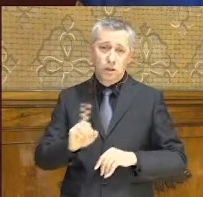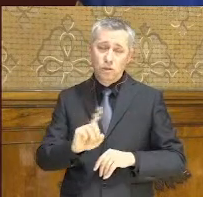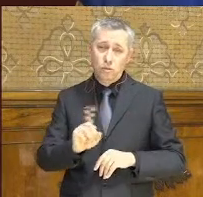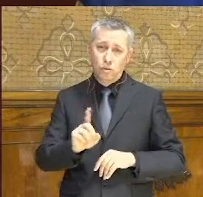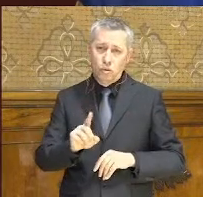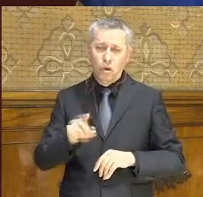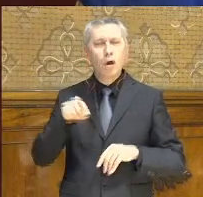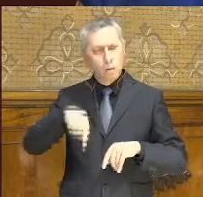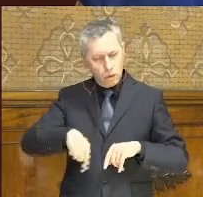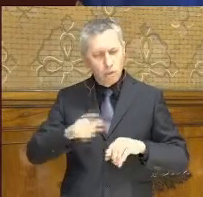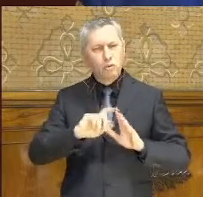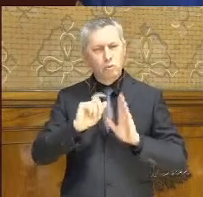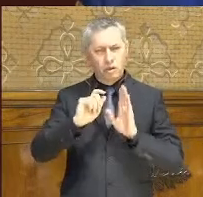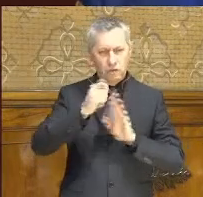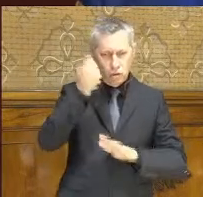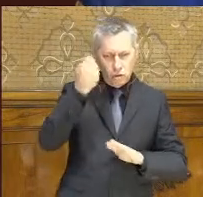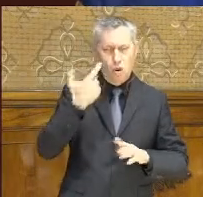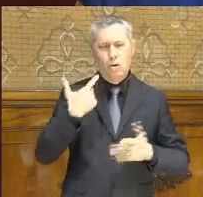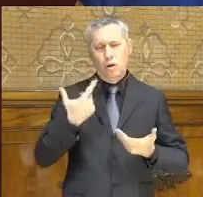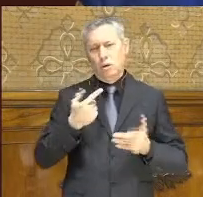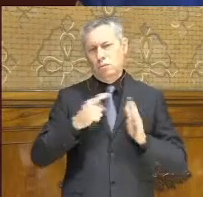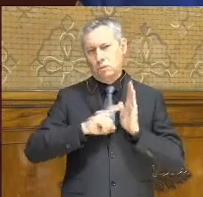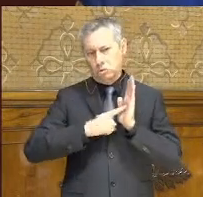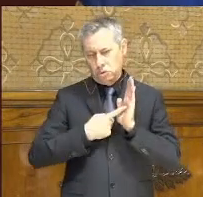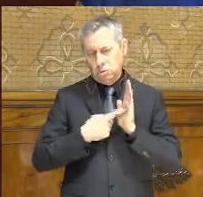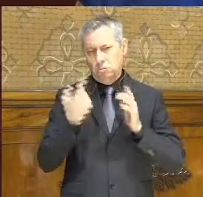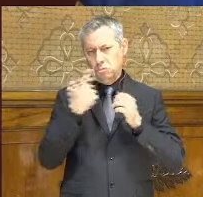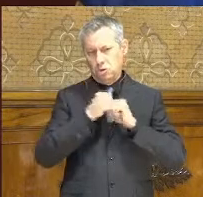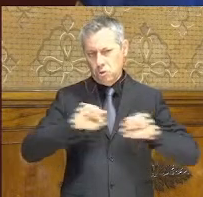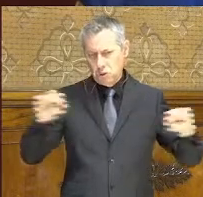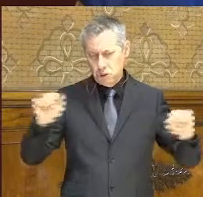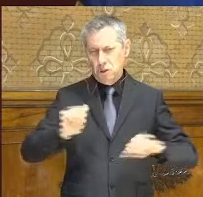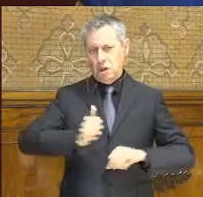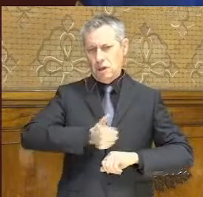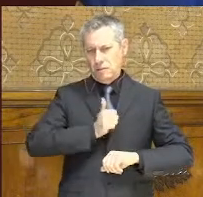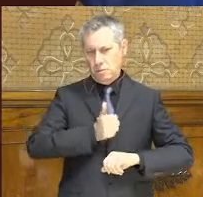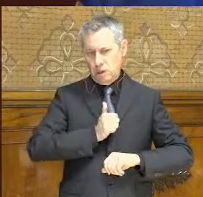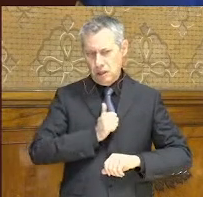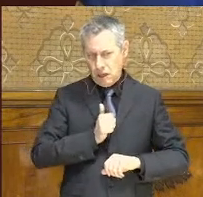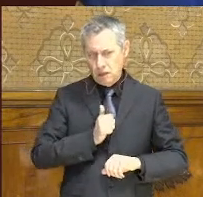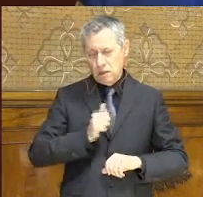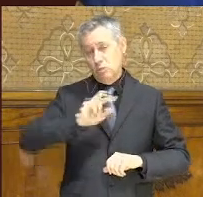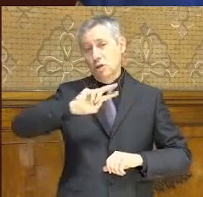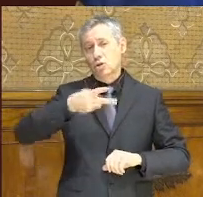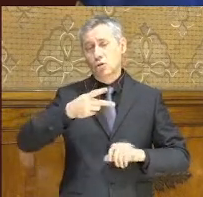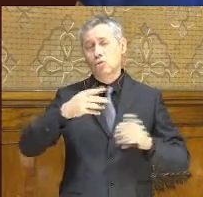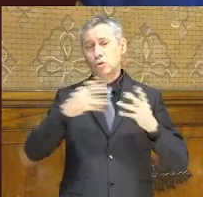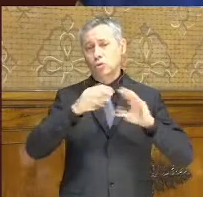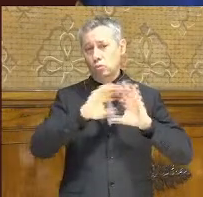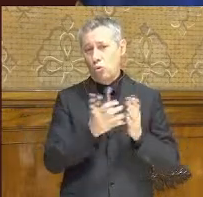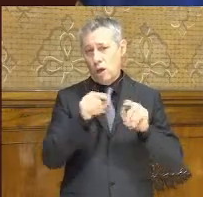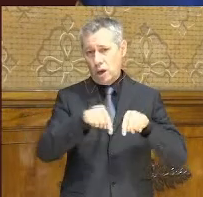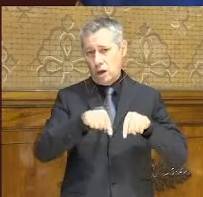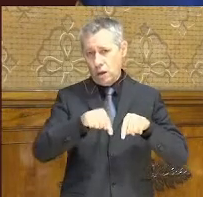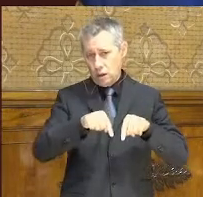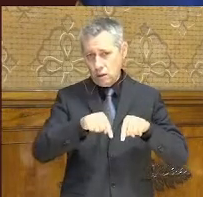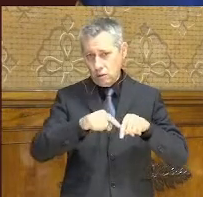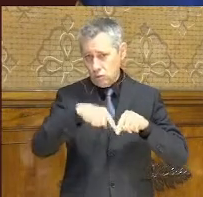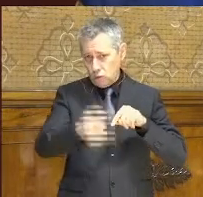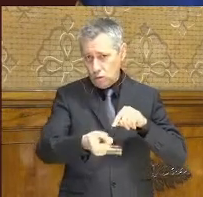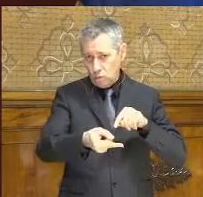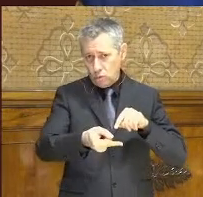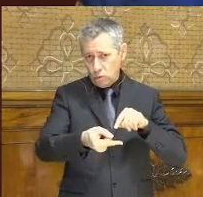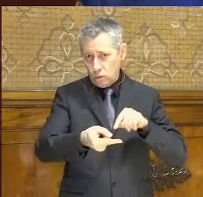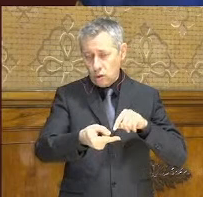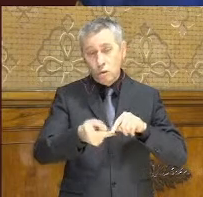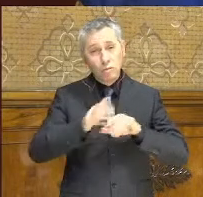le vittorie dell'anticolonialismo e delle lotte per l'indipendenza nel secondo dopoguerra. Invece, per